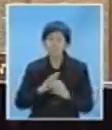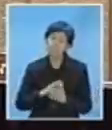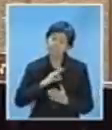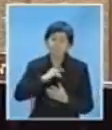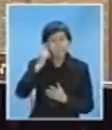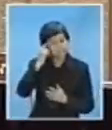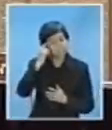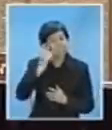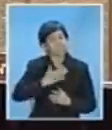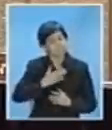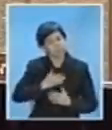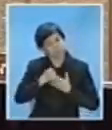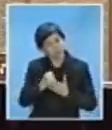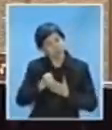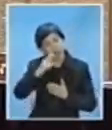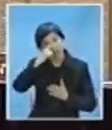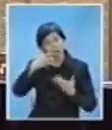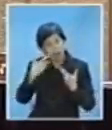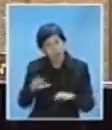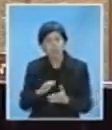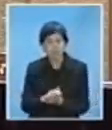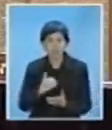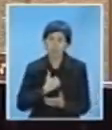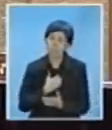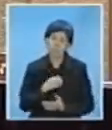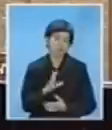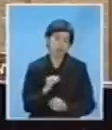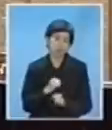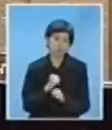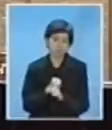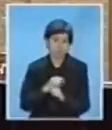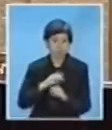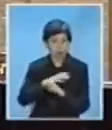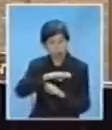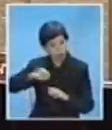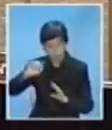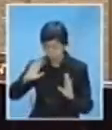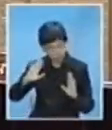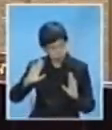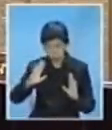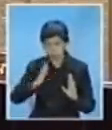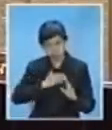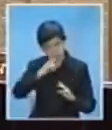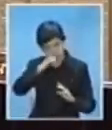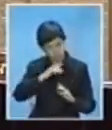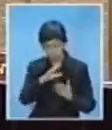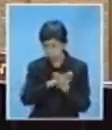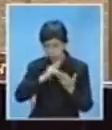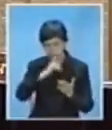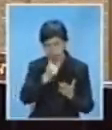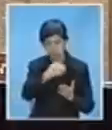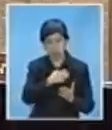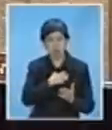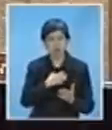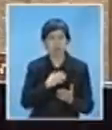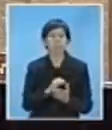ฝันนึกถึงว่าเออนี่คือสิ่งที่ผมทำแล้วผมจะไม่ยอมให้ใครได้ผลประโยชน์นะครับรับประกันได้นอกจากคนไทยและประเทศไทย